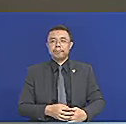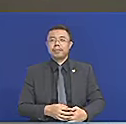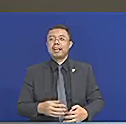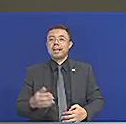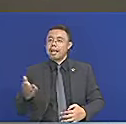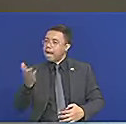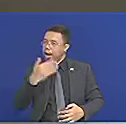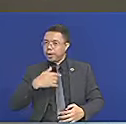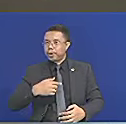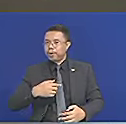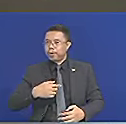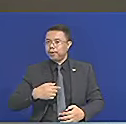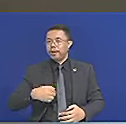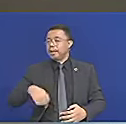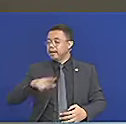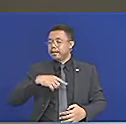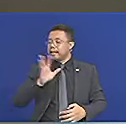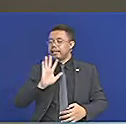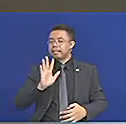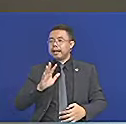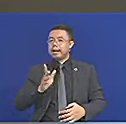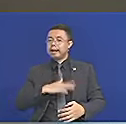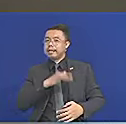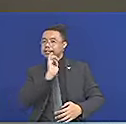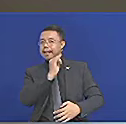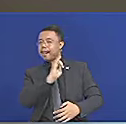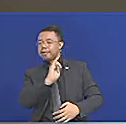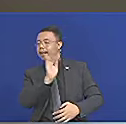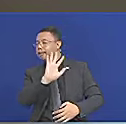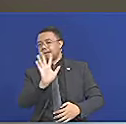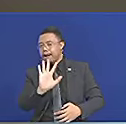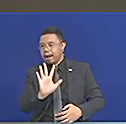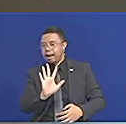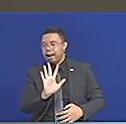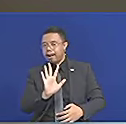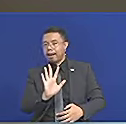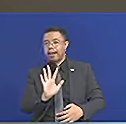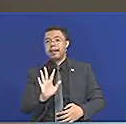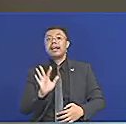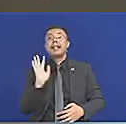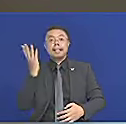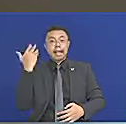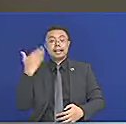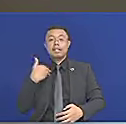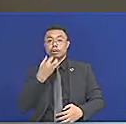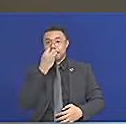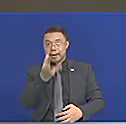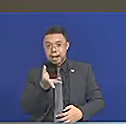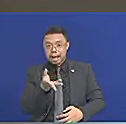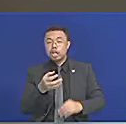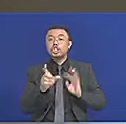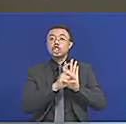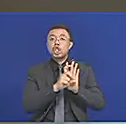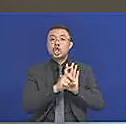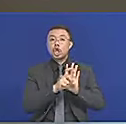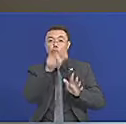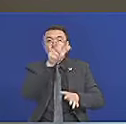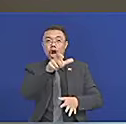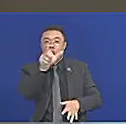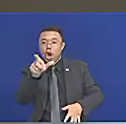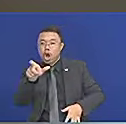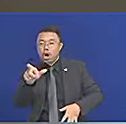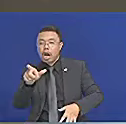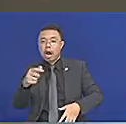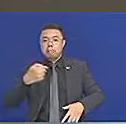Ayo kita jangan bersalah ya. Tadi saya sudah beri contoh betapa biadabnya orang-orang